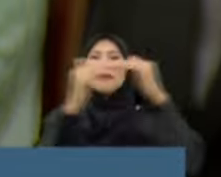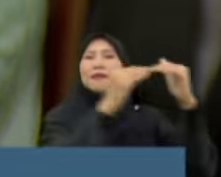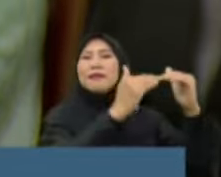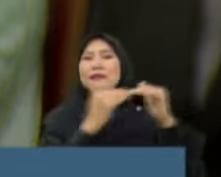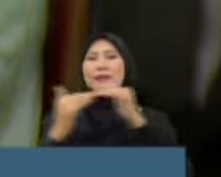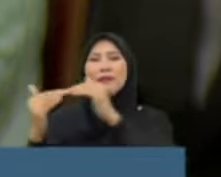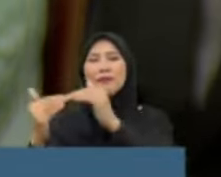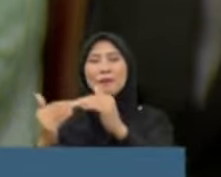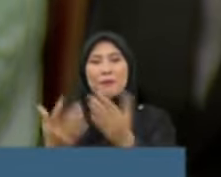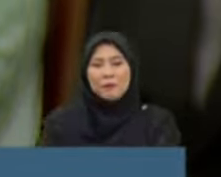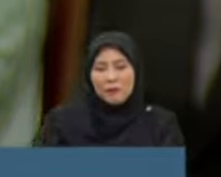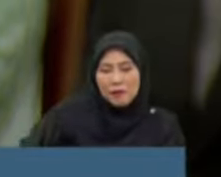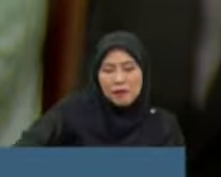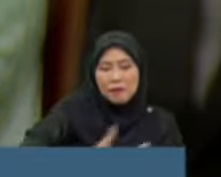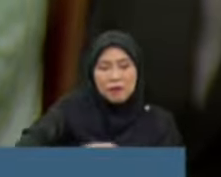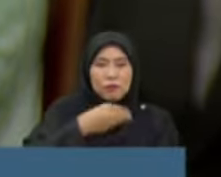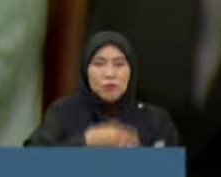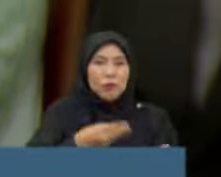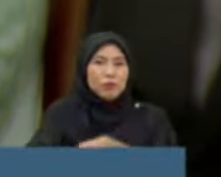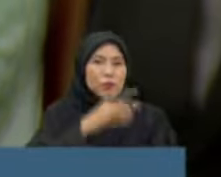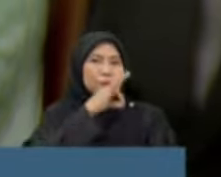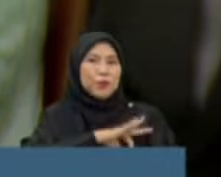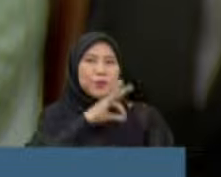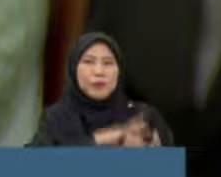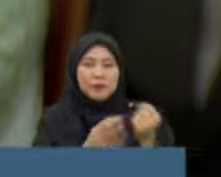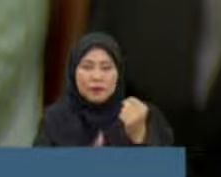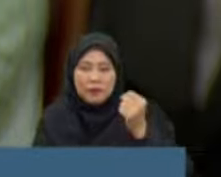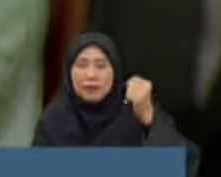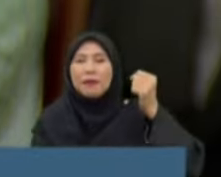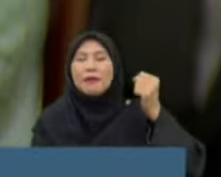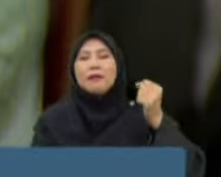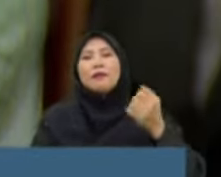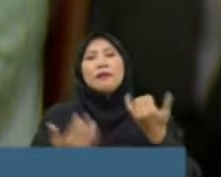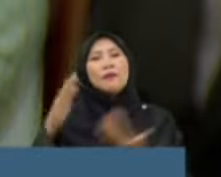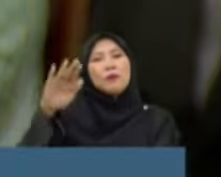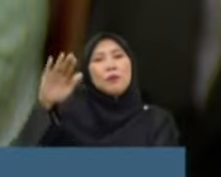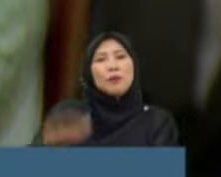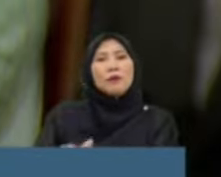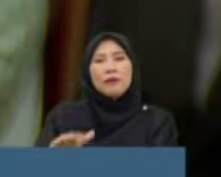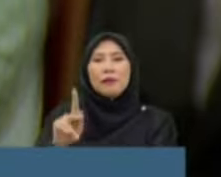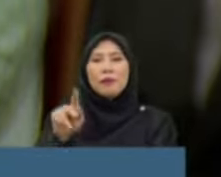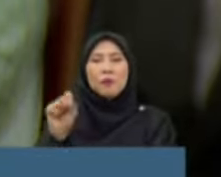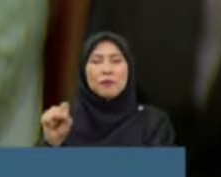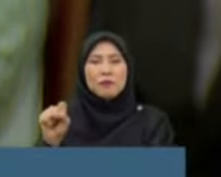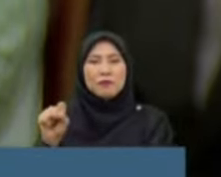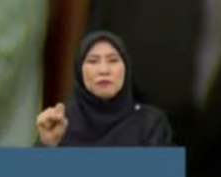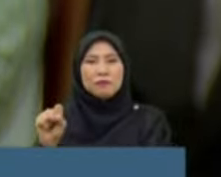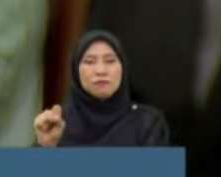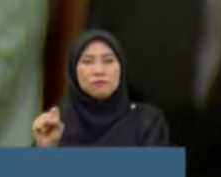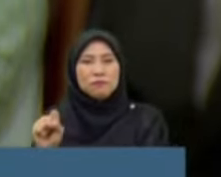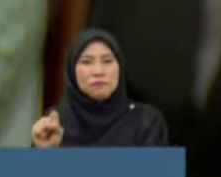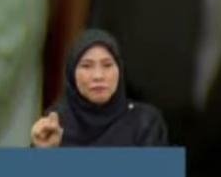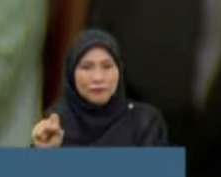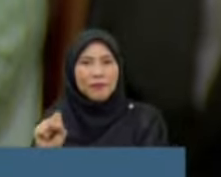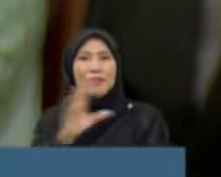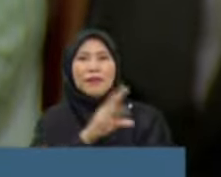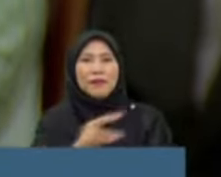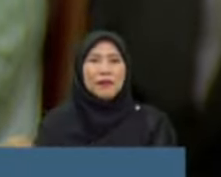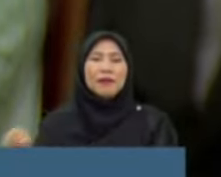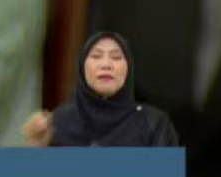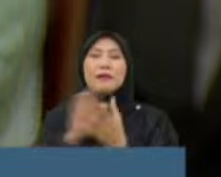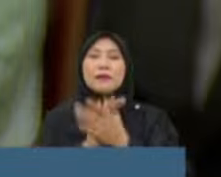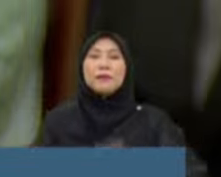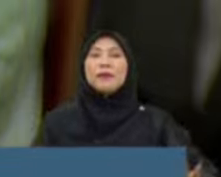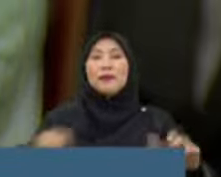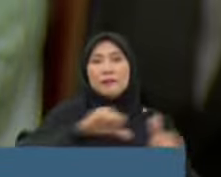pendapatan rakyat meningkat, mengurangkan kos sara hidup dan memperluaskan jaringan keselamatan sosial.